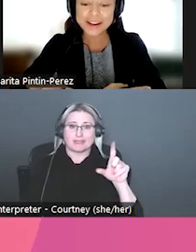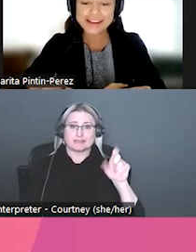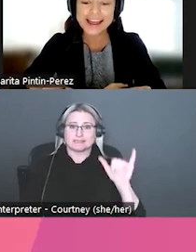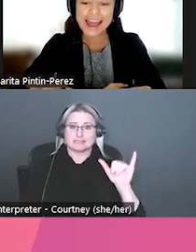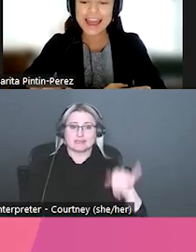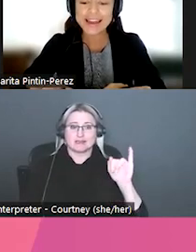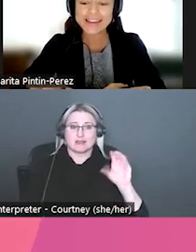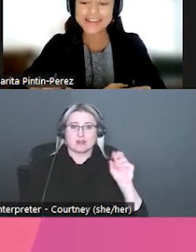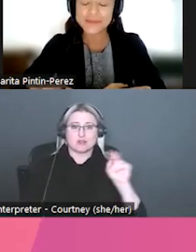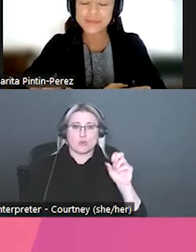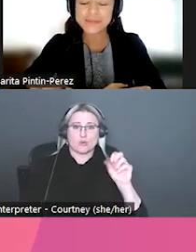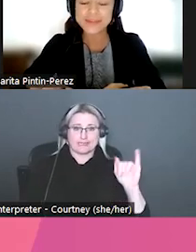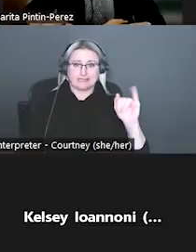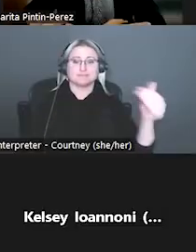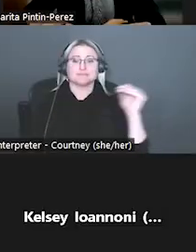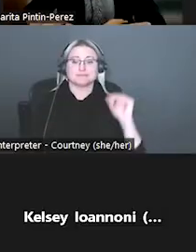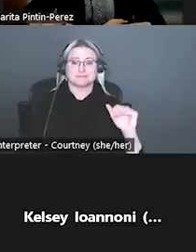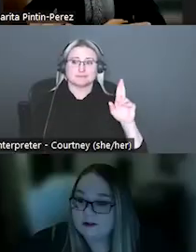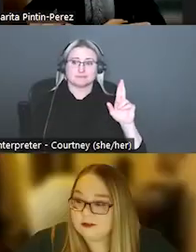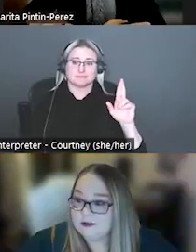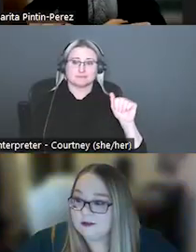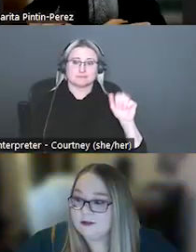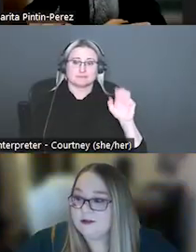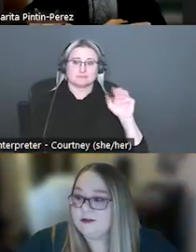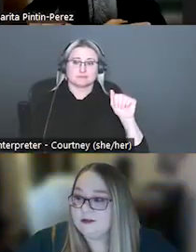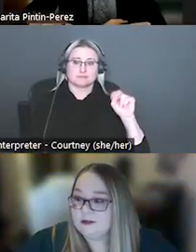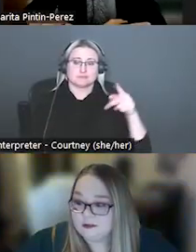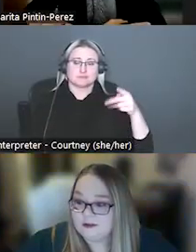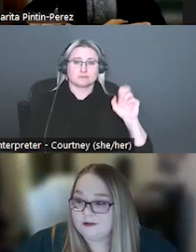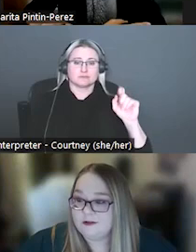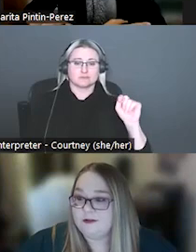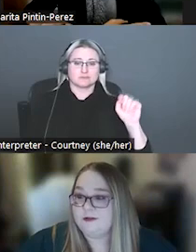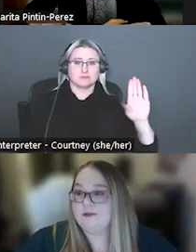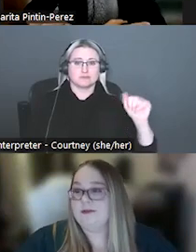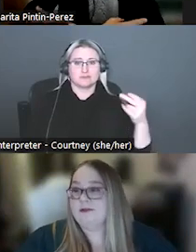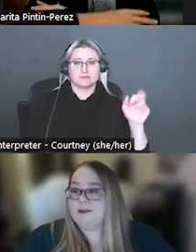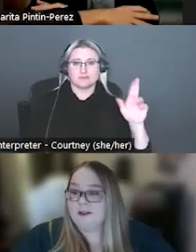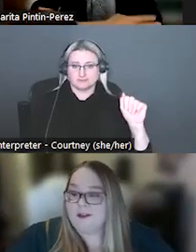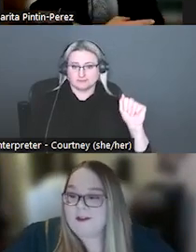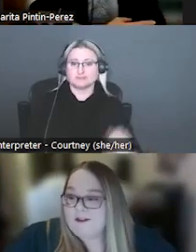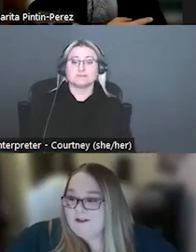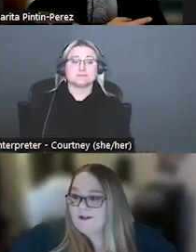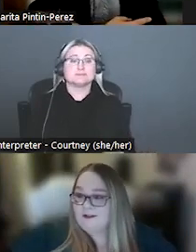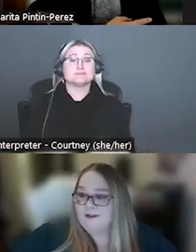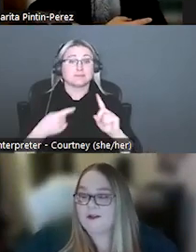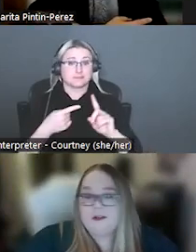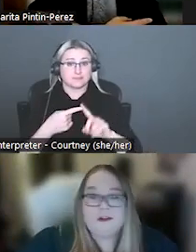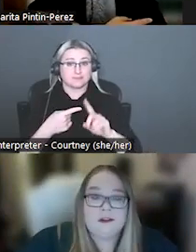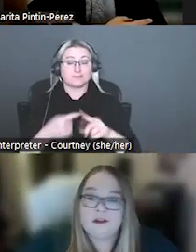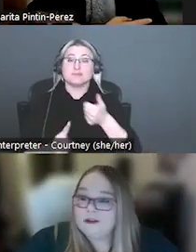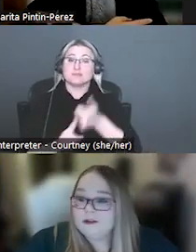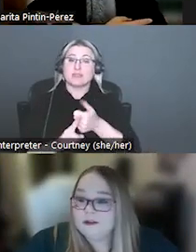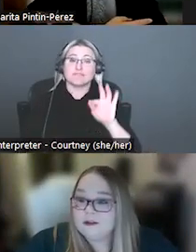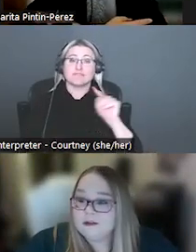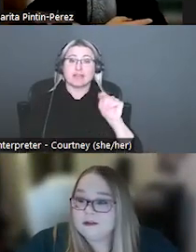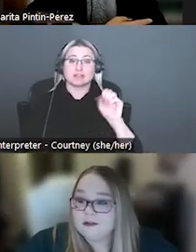aujourd'hui d'accueillir Kelsey Ioannoni et Ramanpreet Bara. Kelsey est une